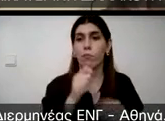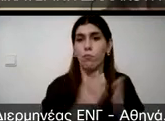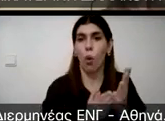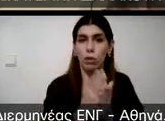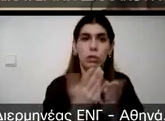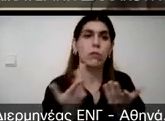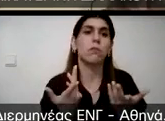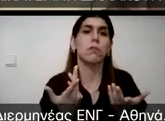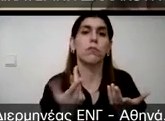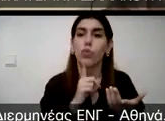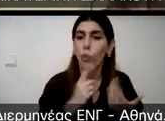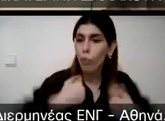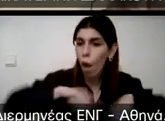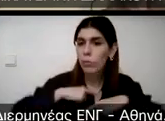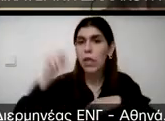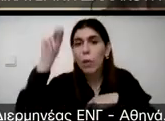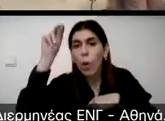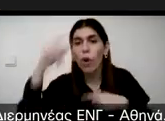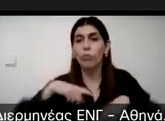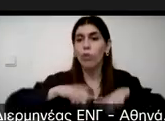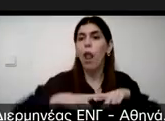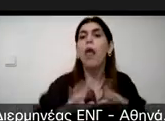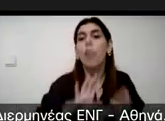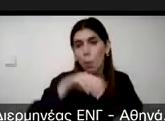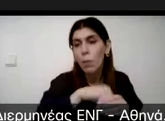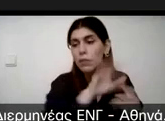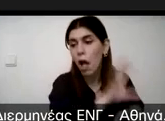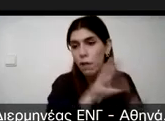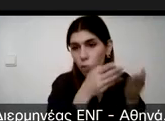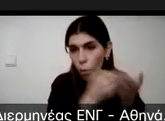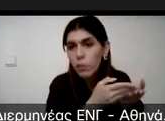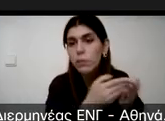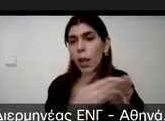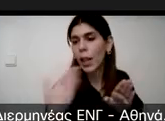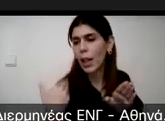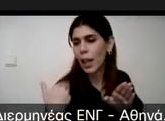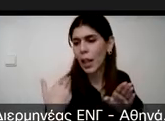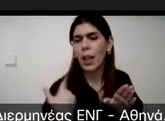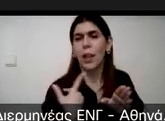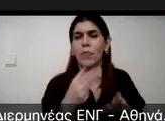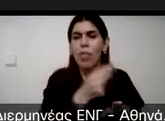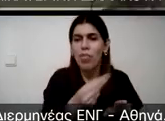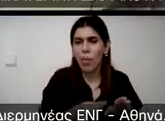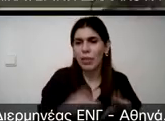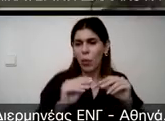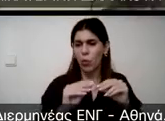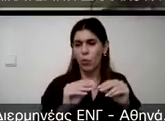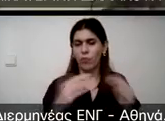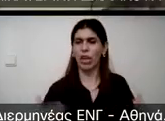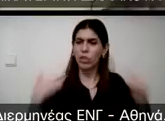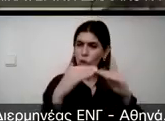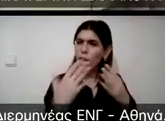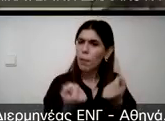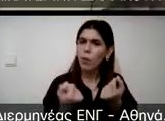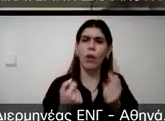κράτους μέλους της Ευρωπαϊκής Ένωσης στις πρόσφατες νομοθετικές ρυθμίσεις για θέματα ισότητας προβλέπονται ακριβώς